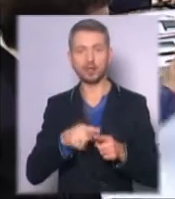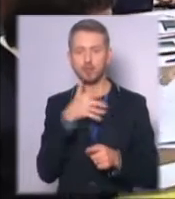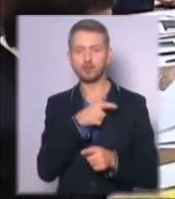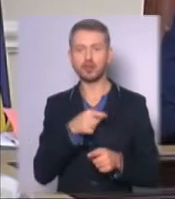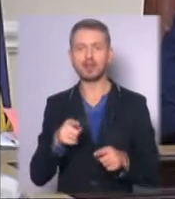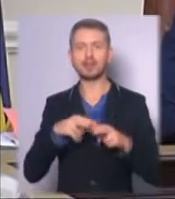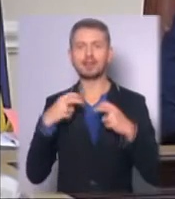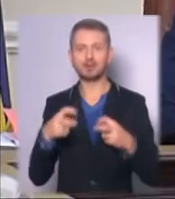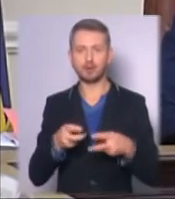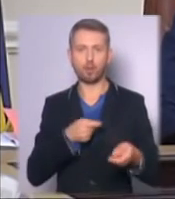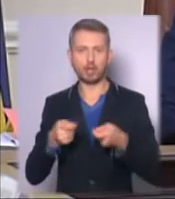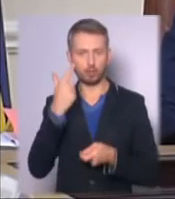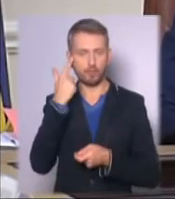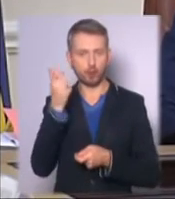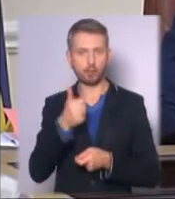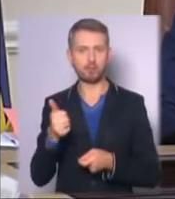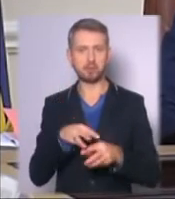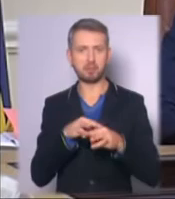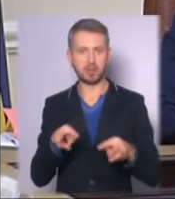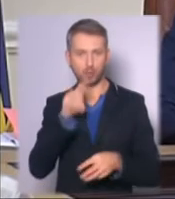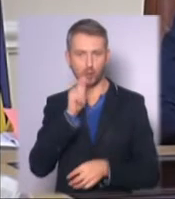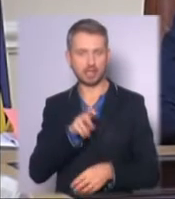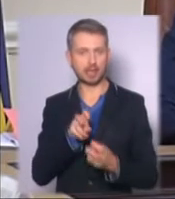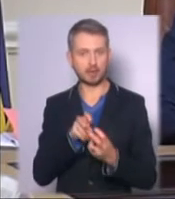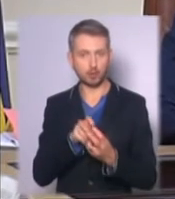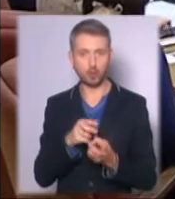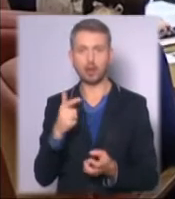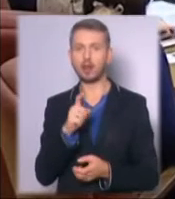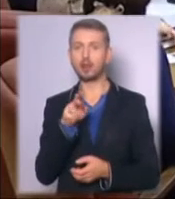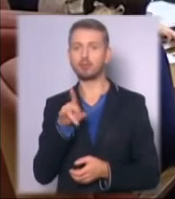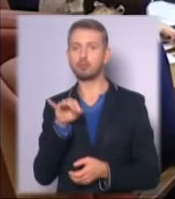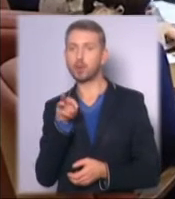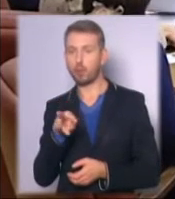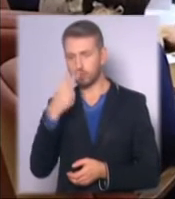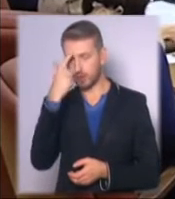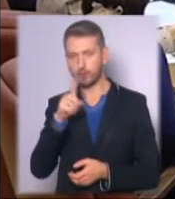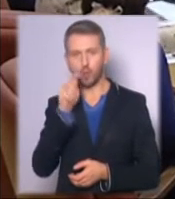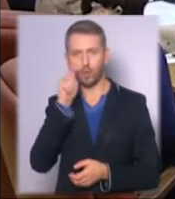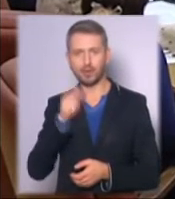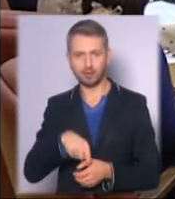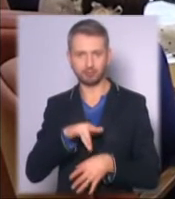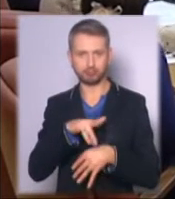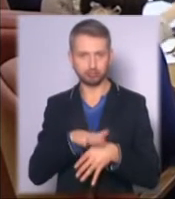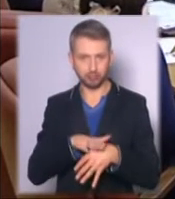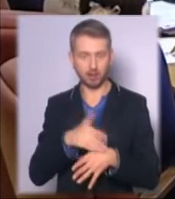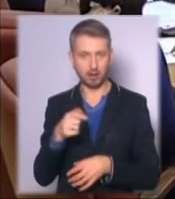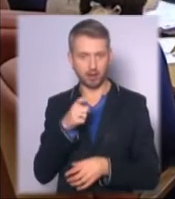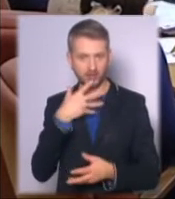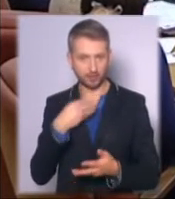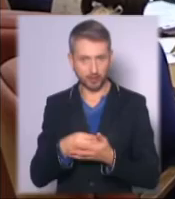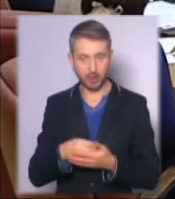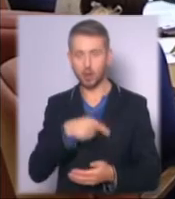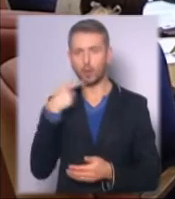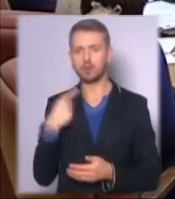повідомив прем'єр-міністр України Арсеній Яценюк. Нагадаю, «Газпром» заявив, що Україна вибрала проплачені обсяги газу, тому Росія віднині